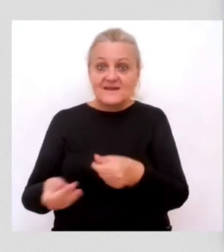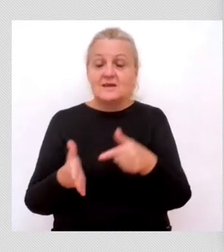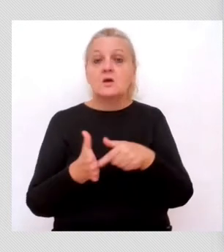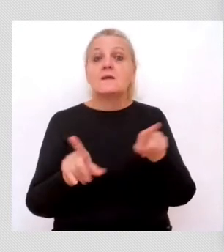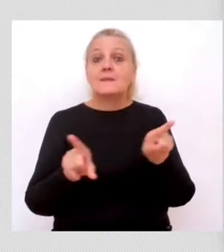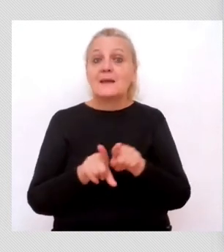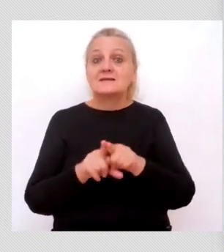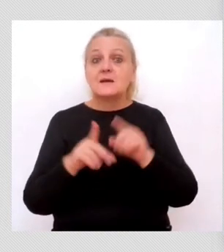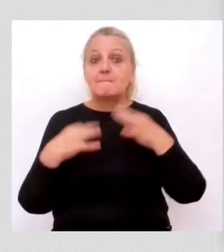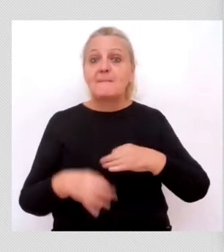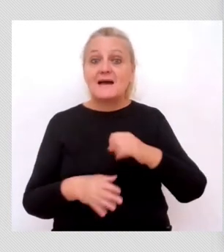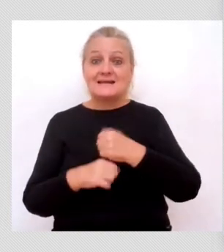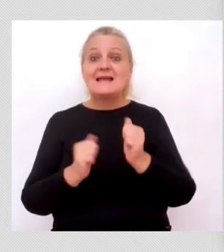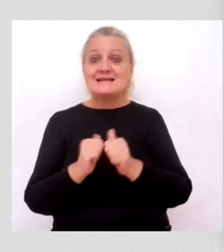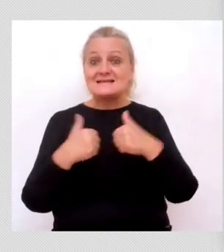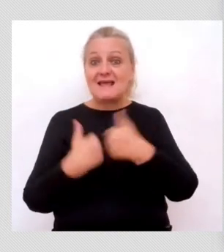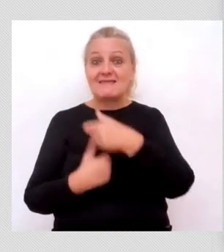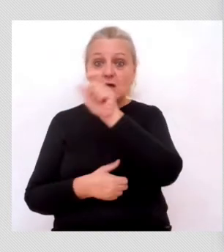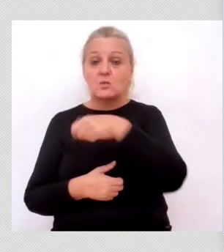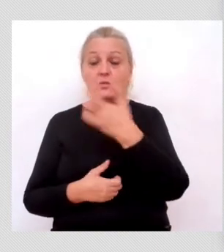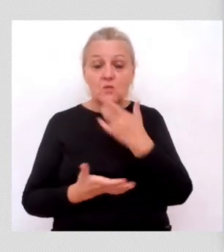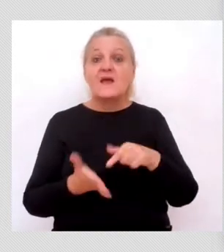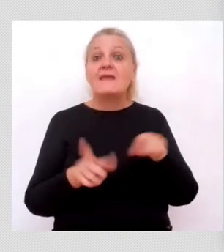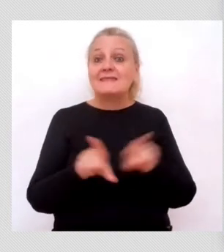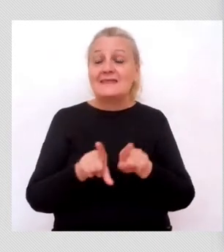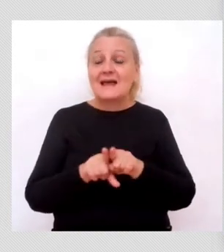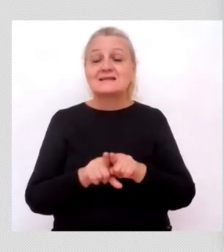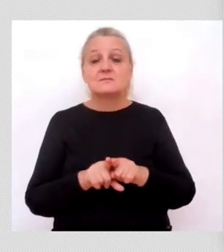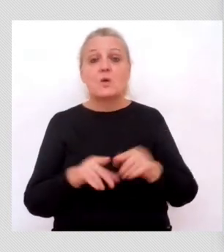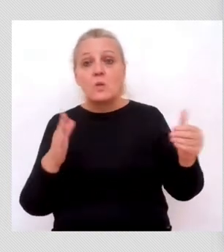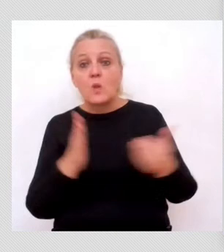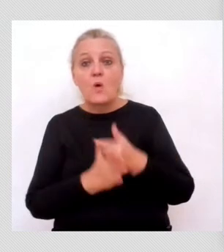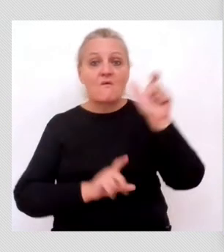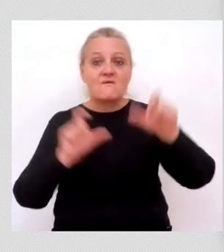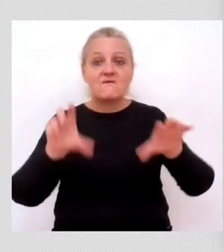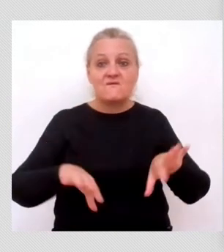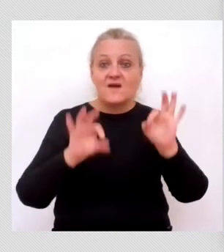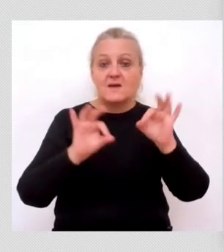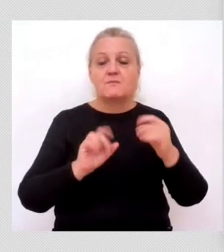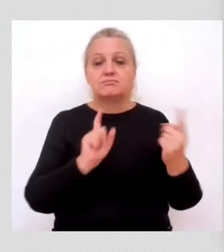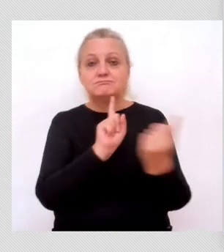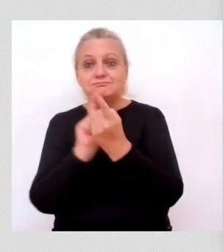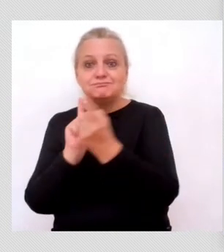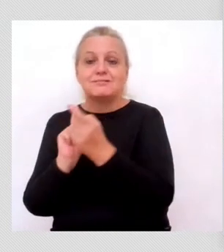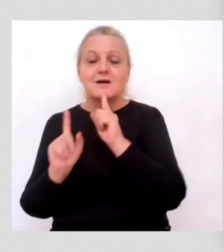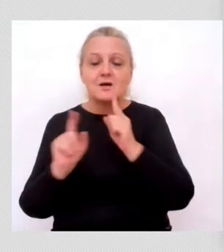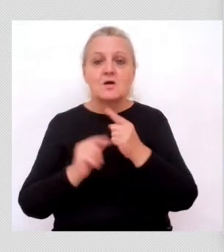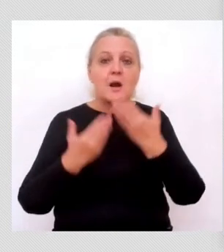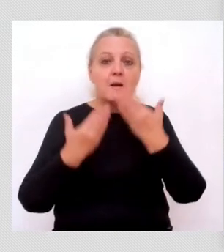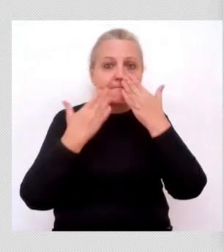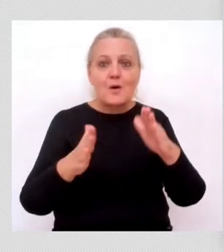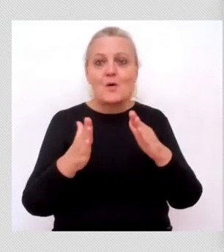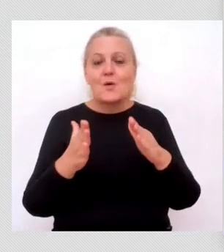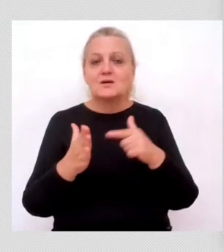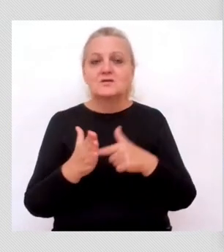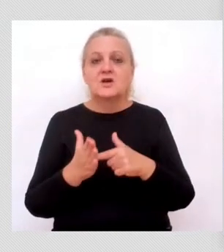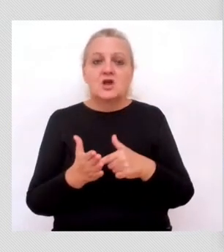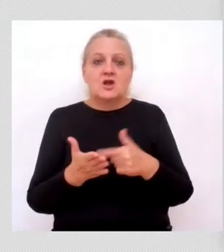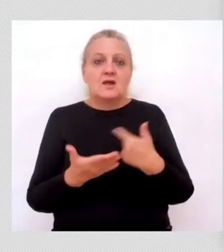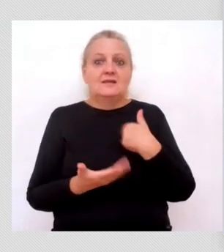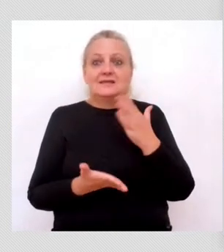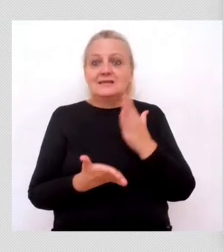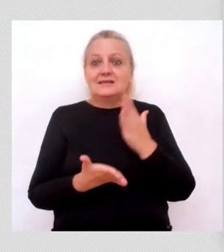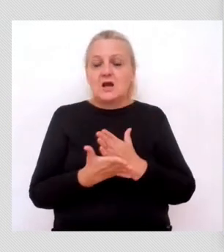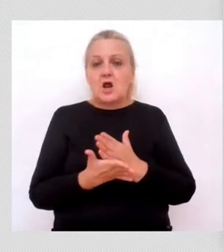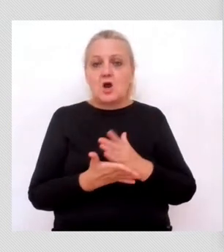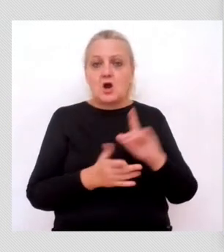pan senator powiedział, wyjścia na nowo do wyborców, odbudowania swoich struktur, pokazania, że nie można dzisiaj być zależnym od